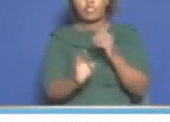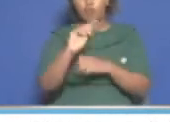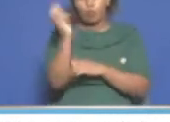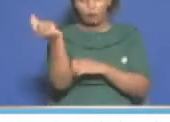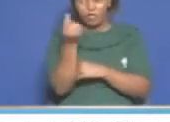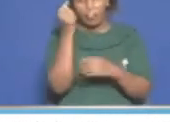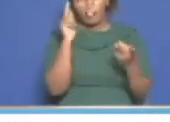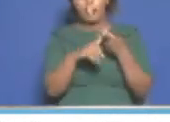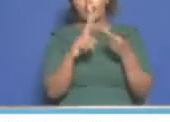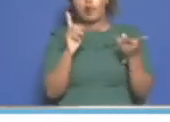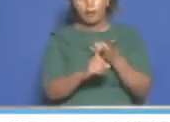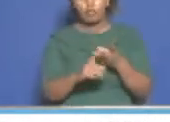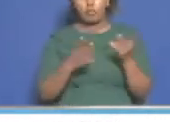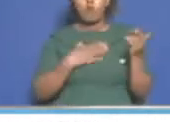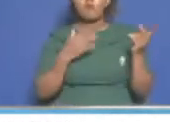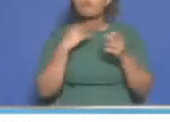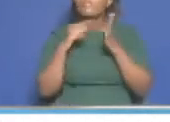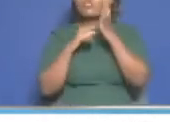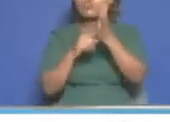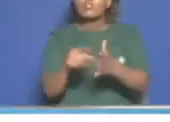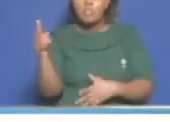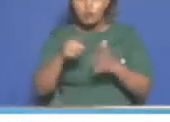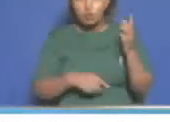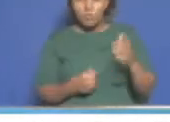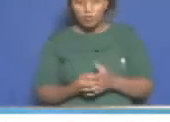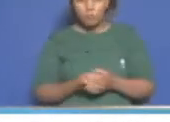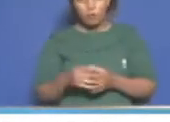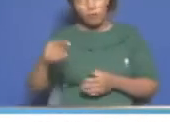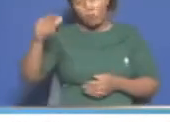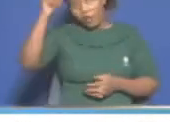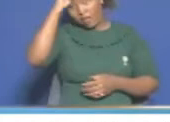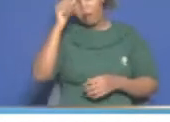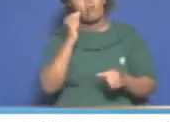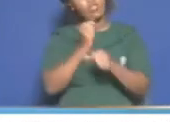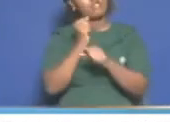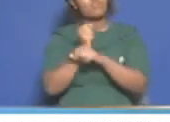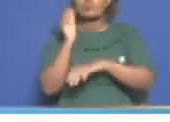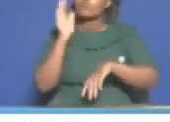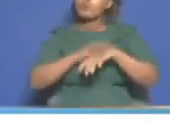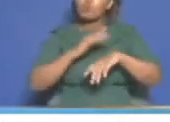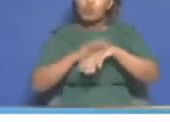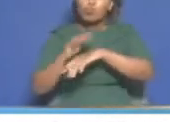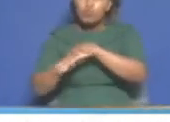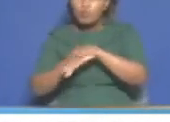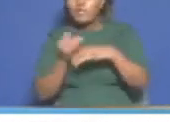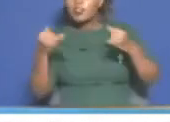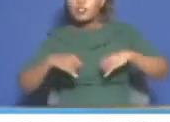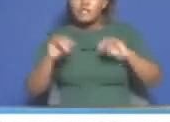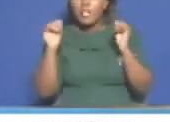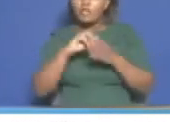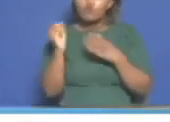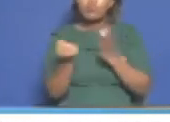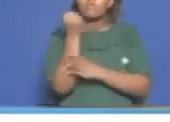la pili ni pia ningependa kusisitiza ya kwamba tunaona serikali inafanya mambo mazuri, inajaribu kuinua viwanda. Tumeona